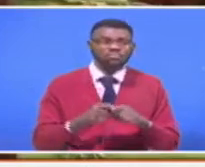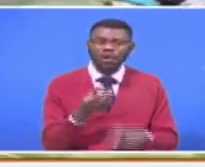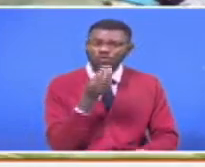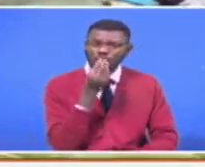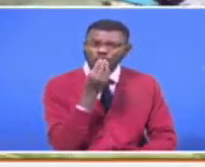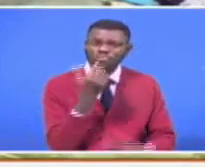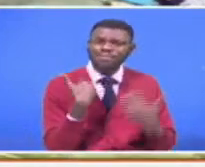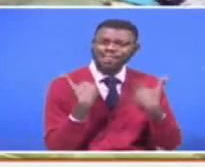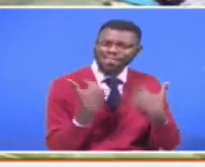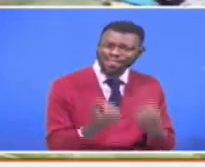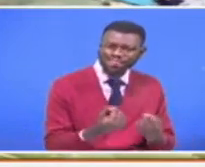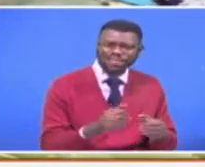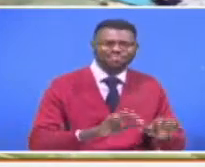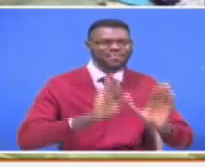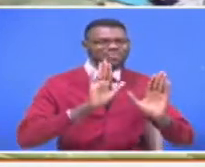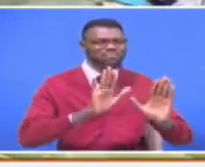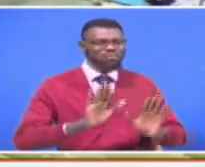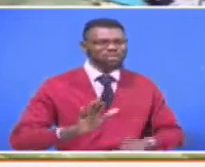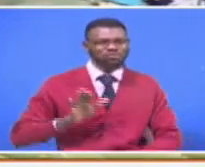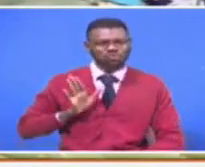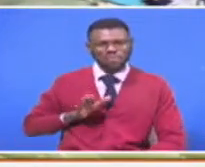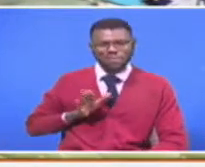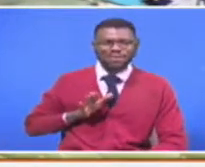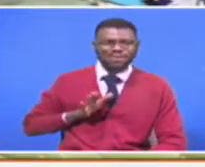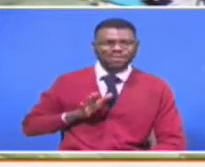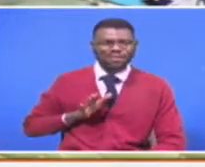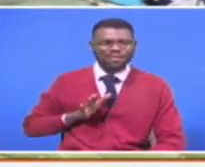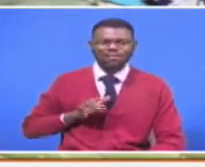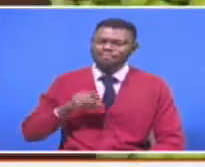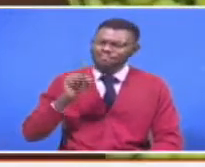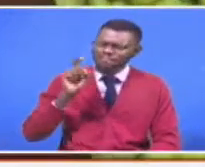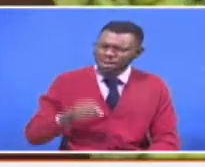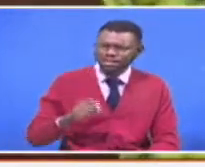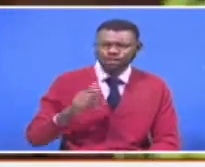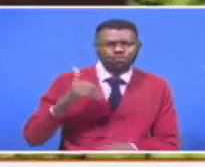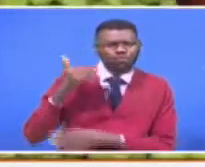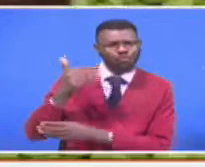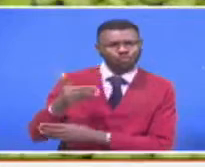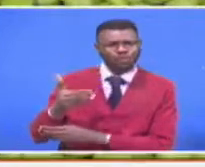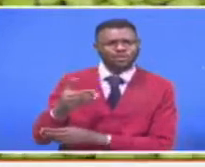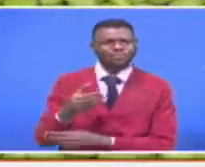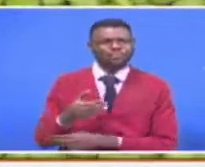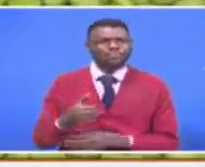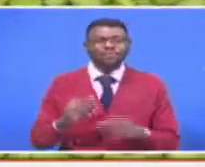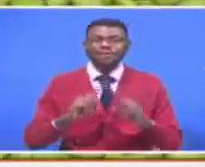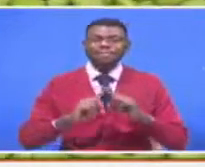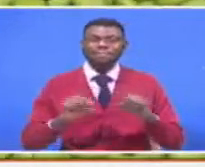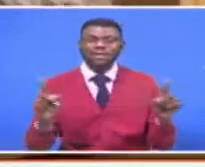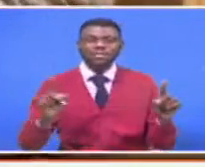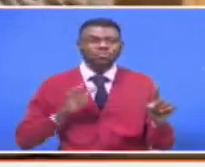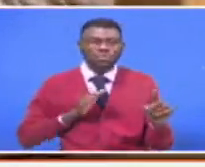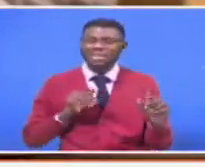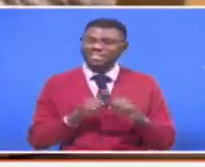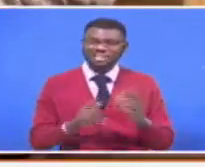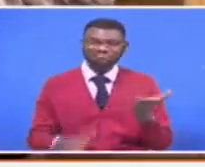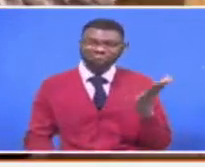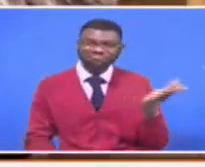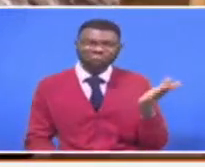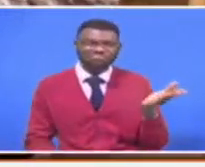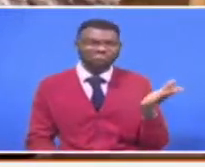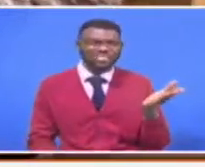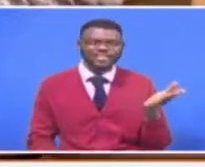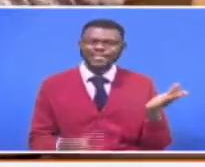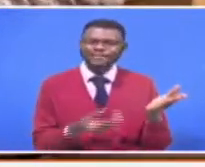swala ambalo wataalamu wanasema kwamba lazima lizingatiwe. Hata hivyo, kwa kina mama kama Aluoch,